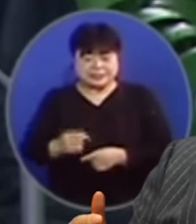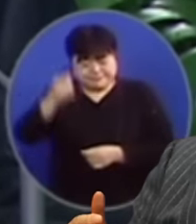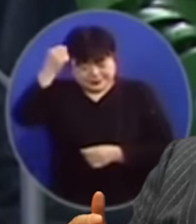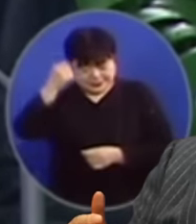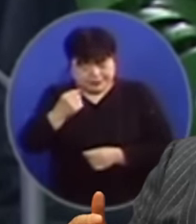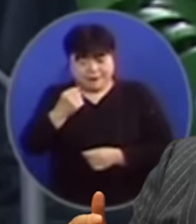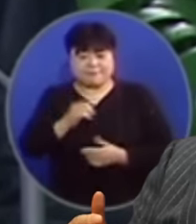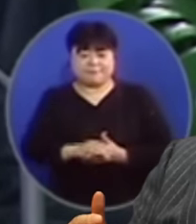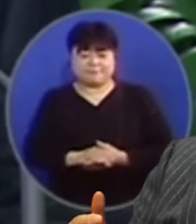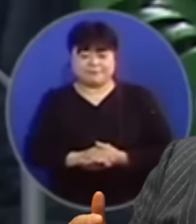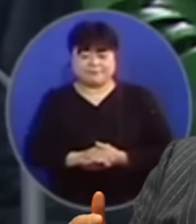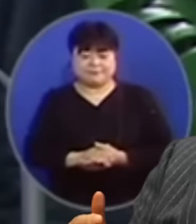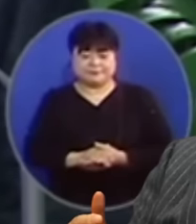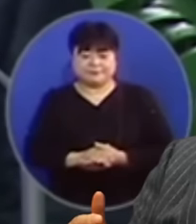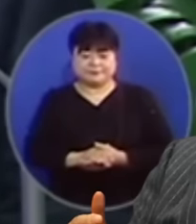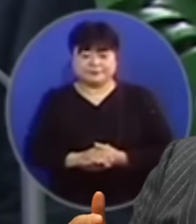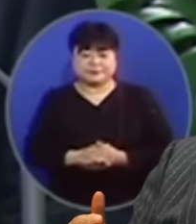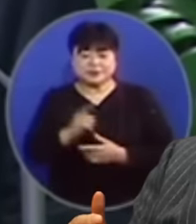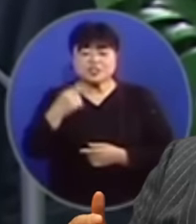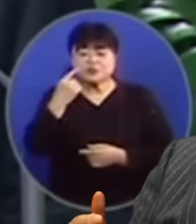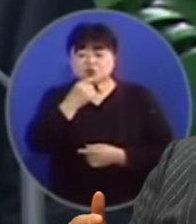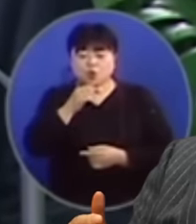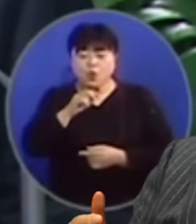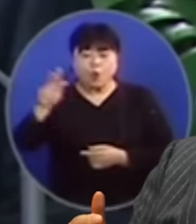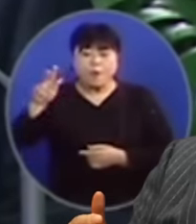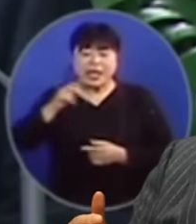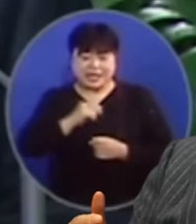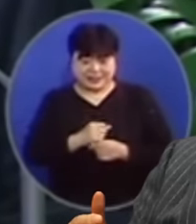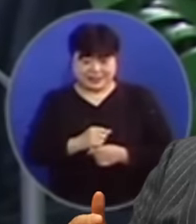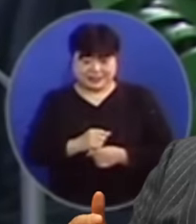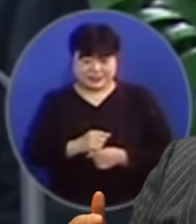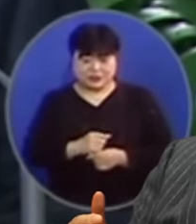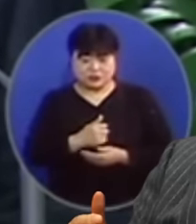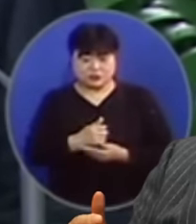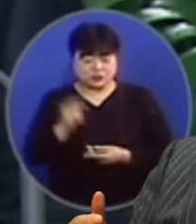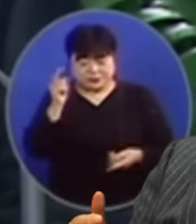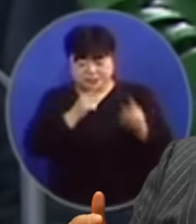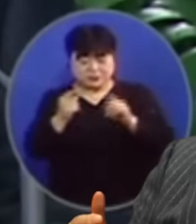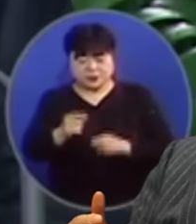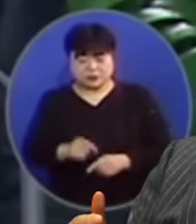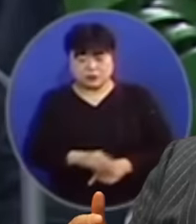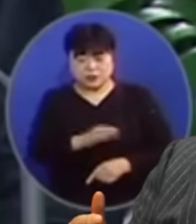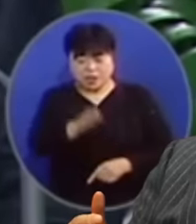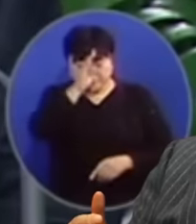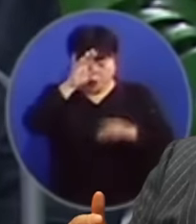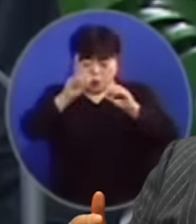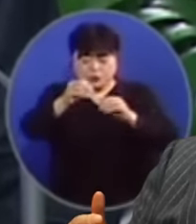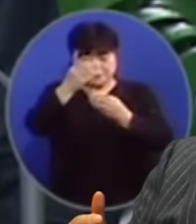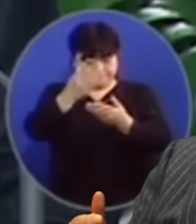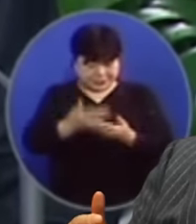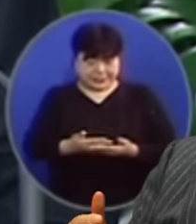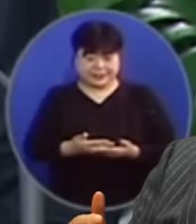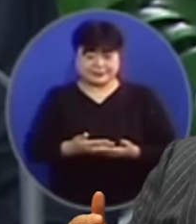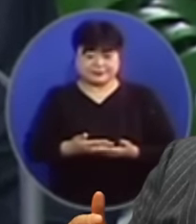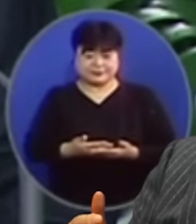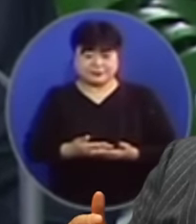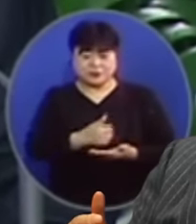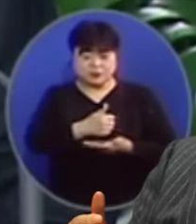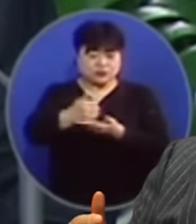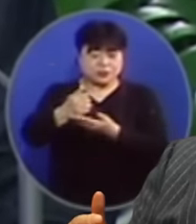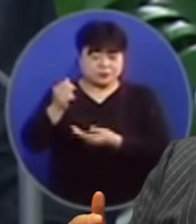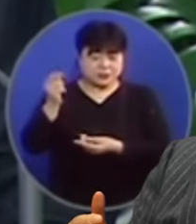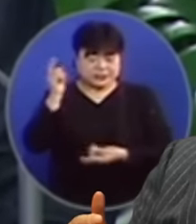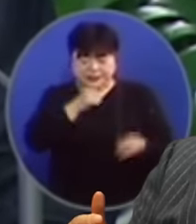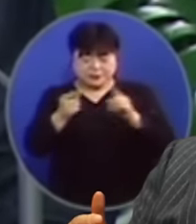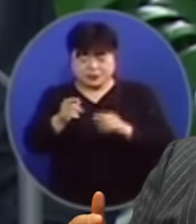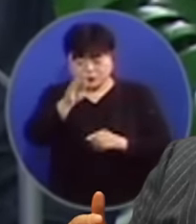기억해요. 그러나 그것을 입술로 고백을 하기 시작하는 것입니다. 제가 채찍에 맞음으로 너가 나음을 입었나니라. 제가 채찍에 맞음으로